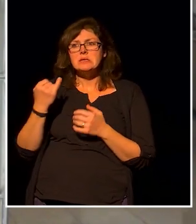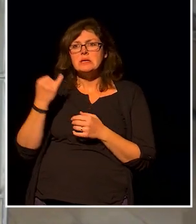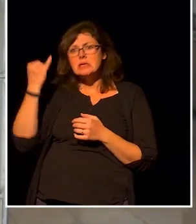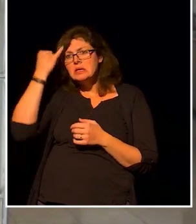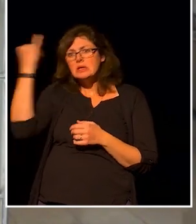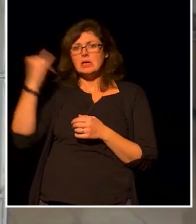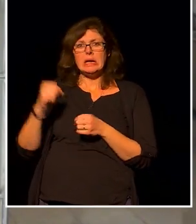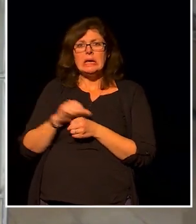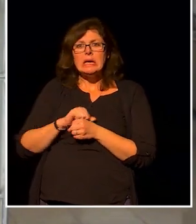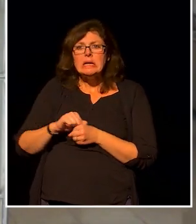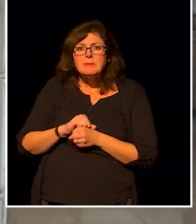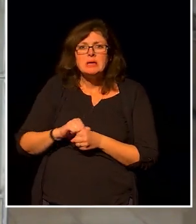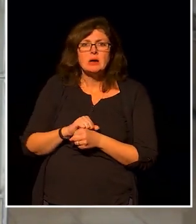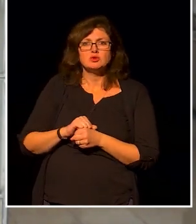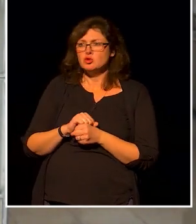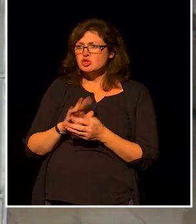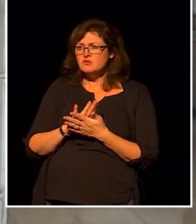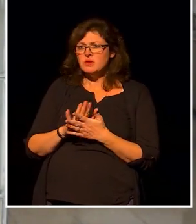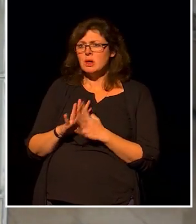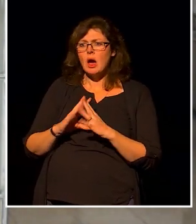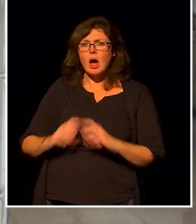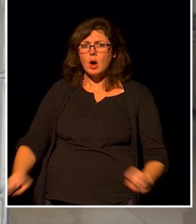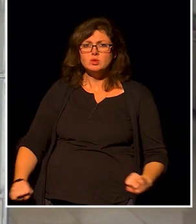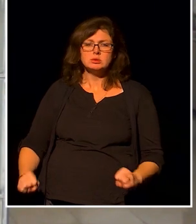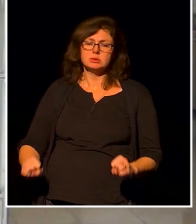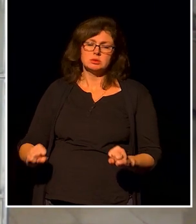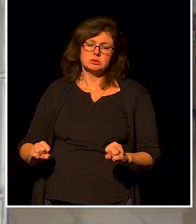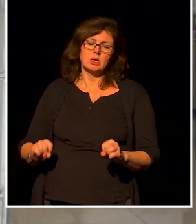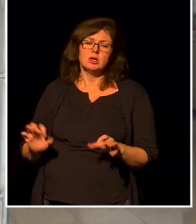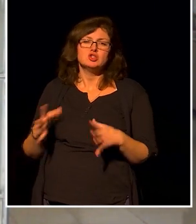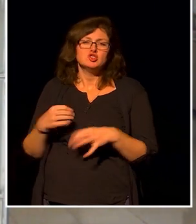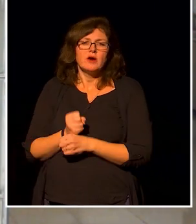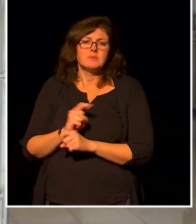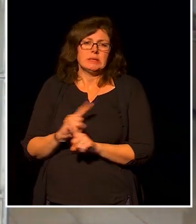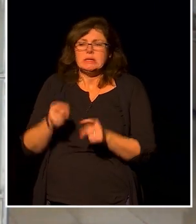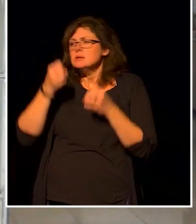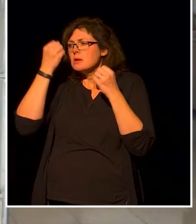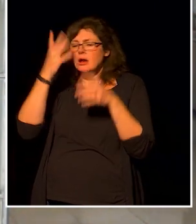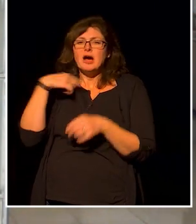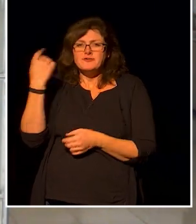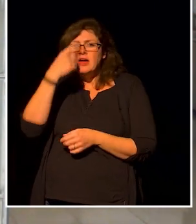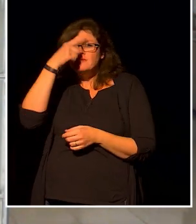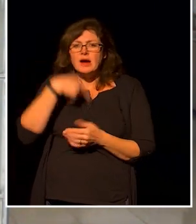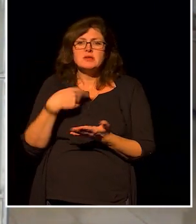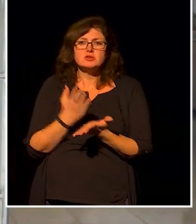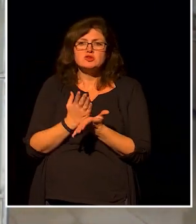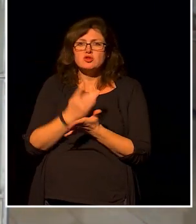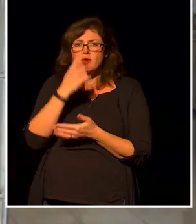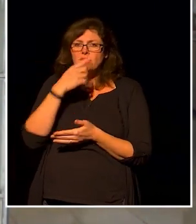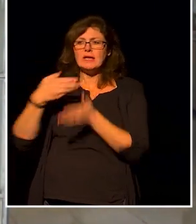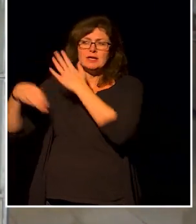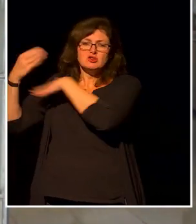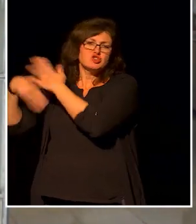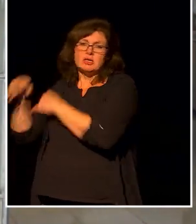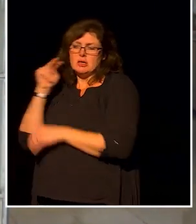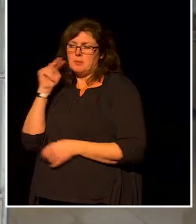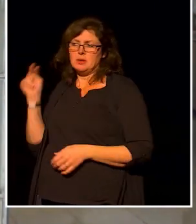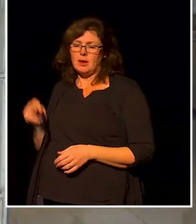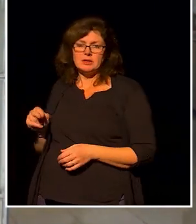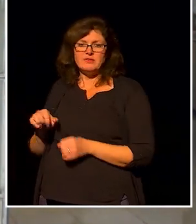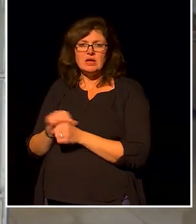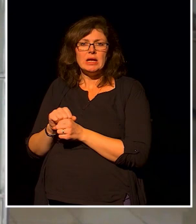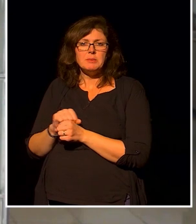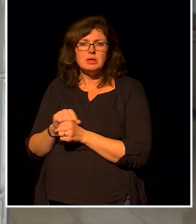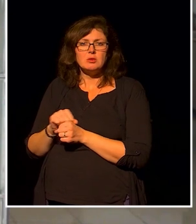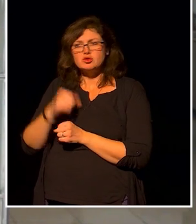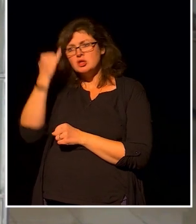man nicht ausmerzen, das wissen wir auch, wenn wir geschichtlich denken, dass man eliminatorische Ideen nicht ausmerzen